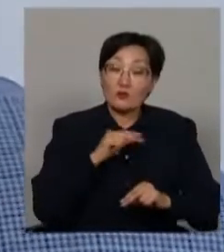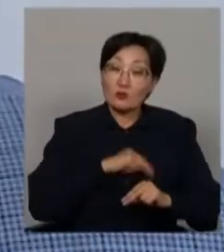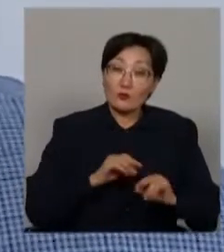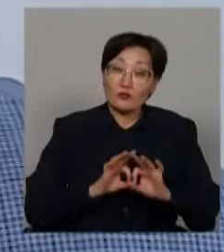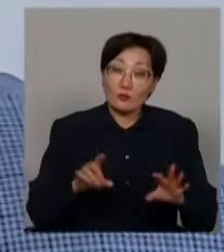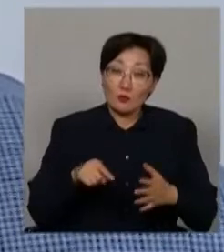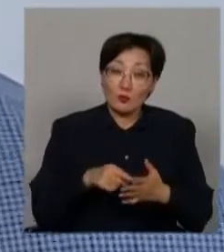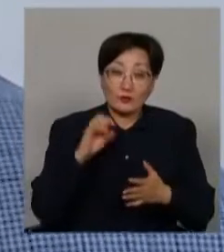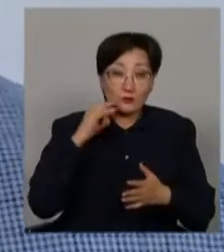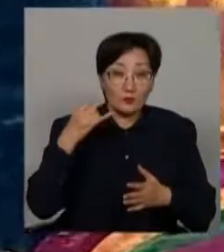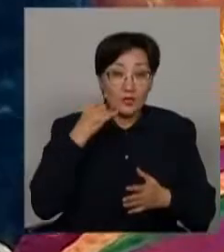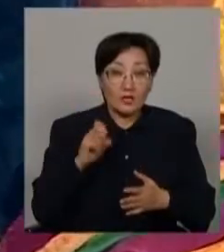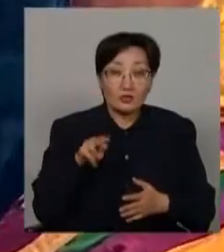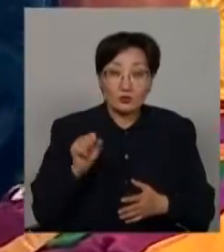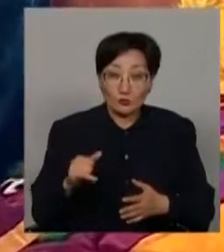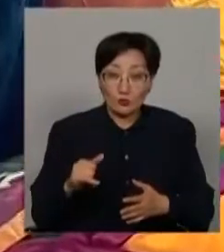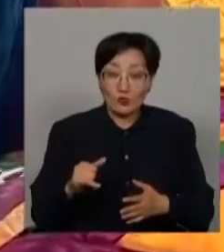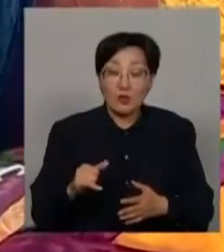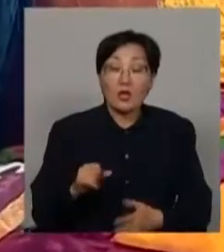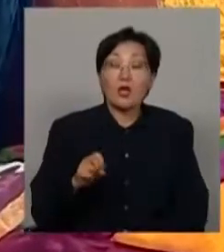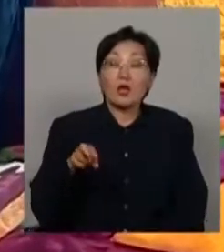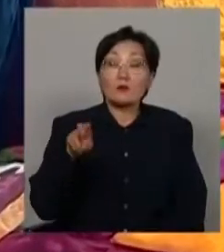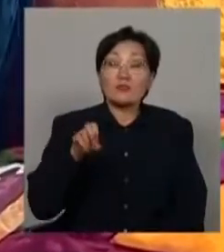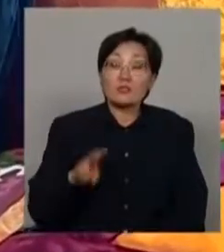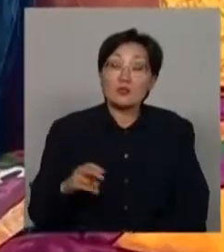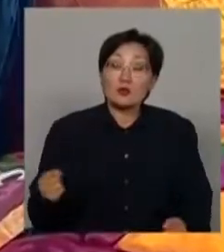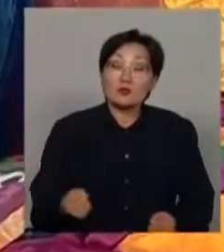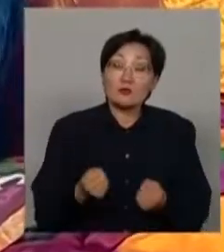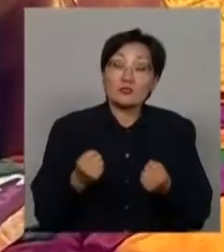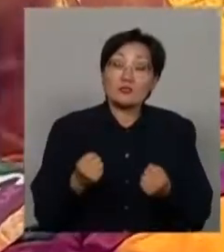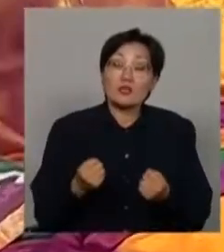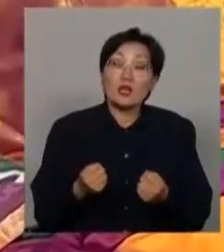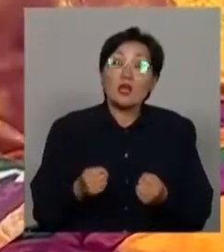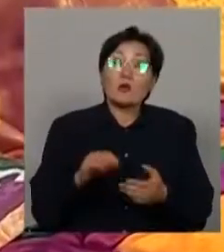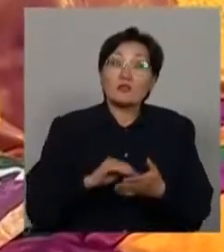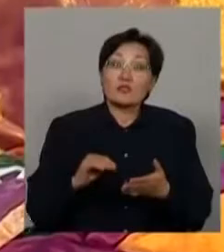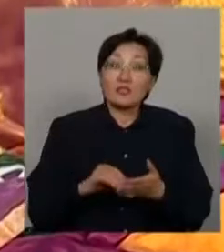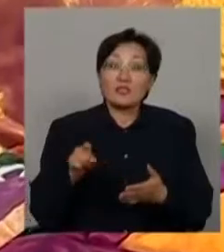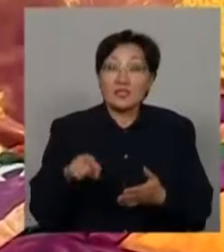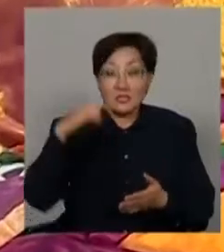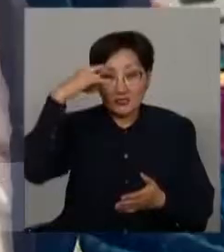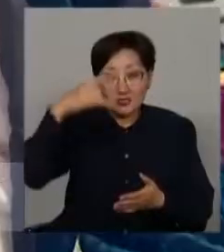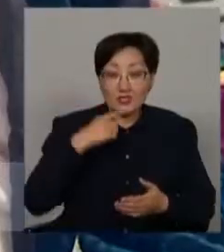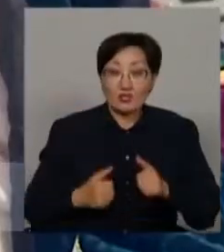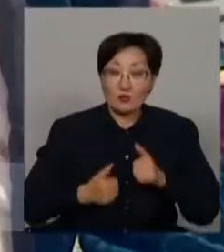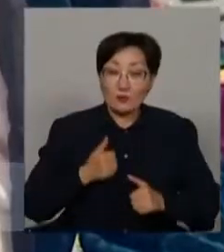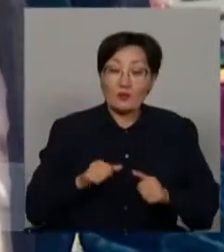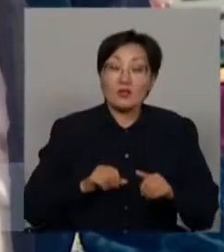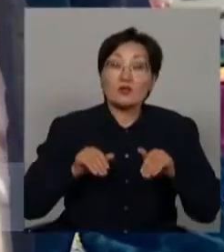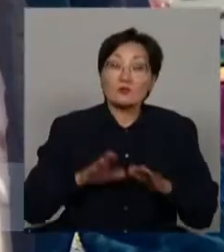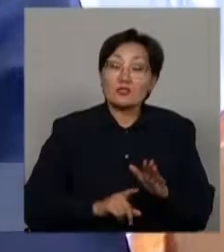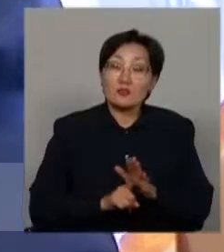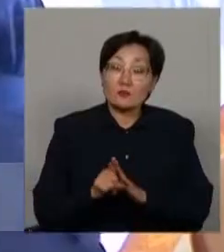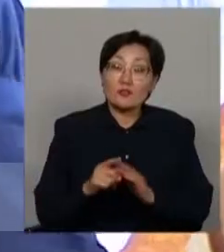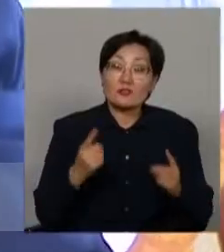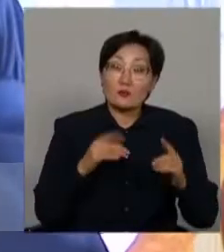с города Павлодар и Ахсу. Карахат Абден, поддерживающая феминизм и автор книги «Ты, казашка, гордись», решила начать великое